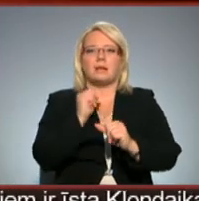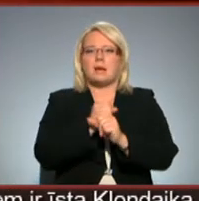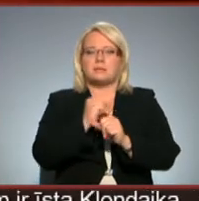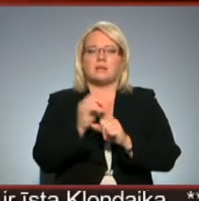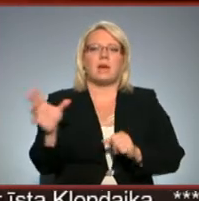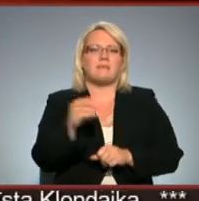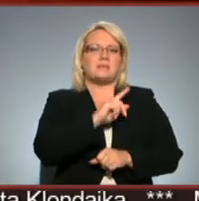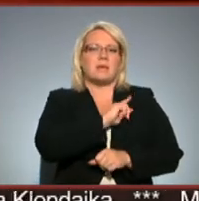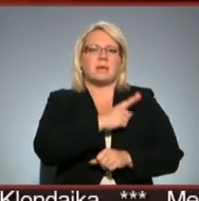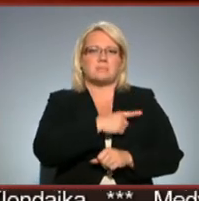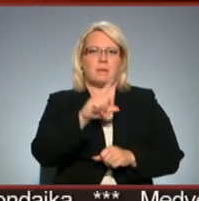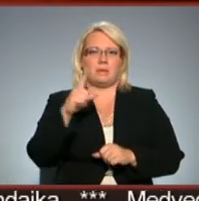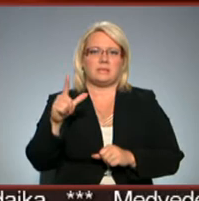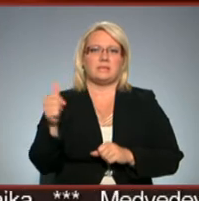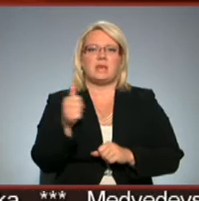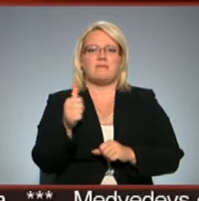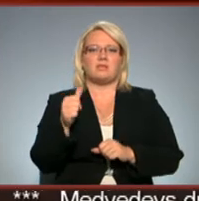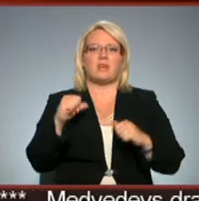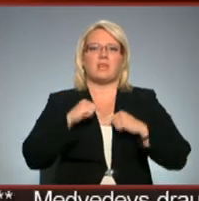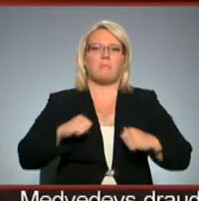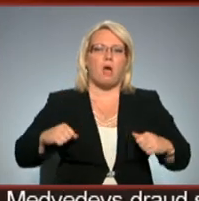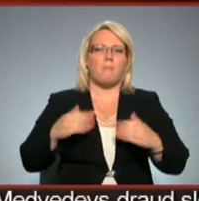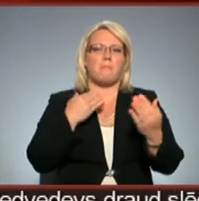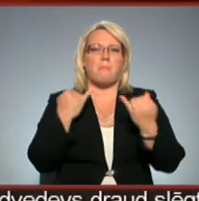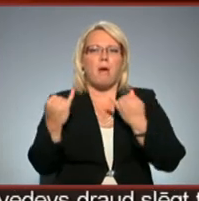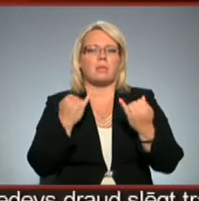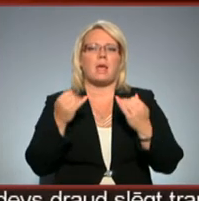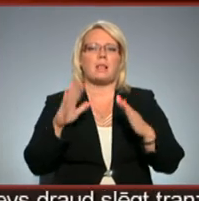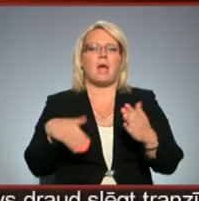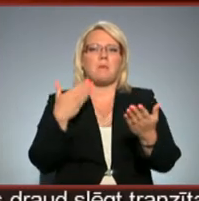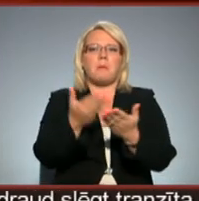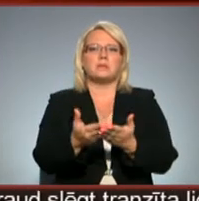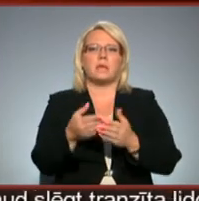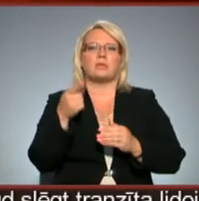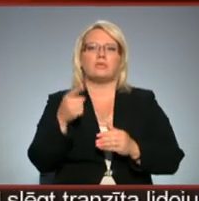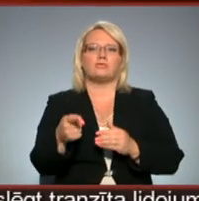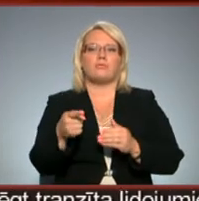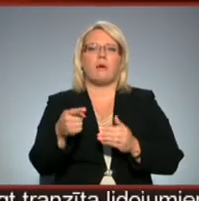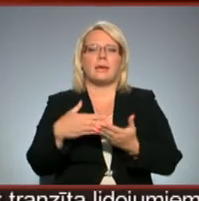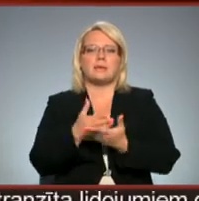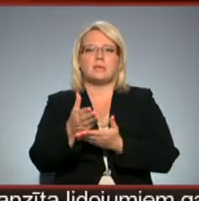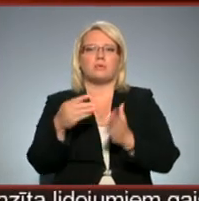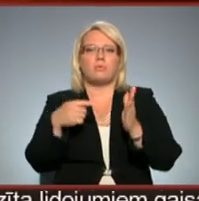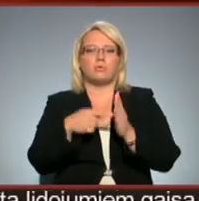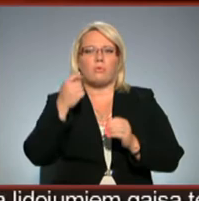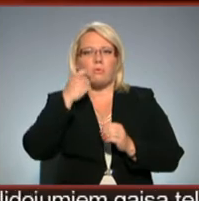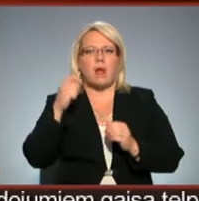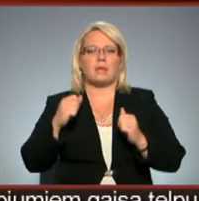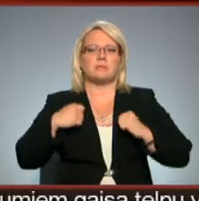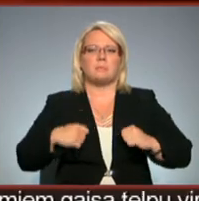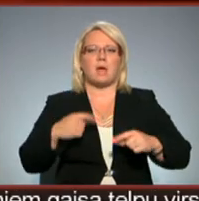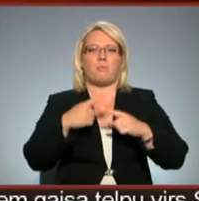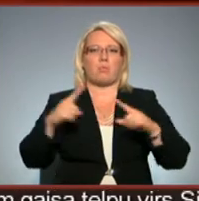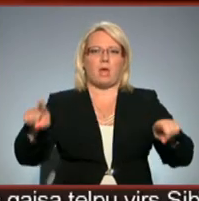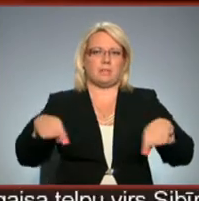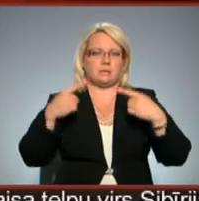visiem iespējamiem līdzekļiem, ir sevišķa diplomātija, lai sasniegt šo te izejas punktu Ukrainas mieram un